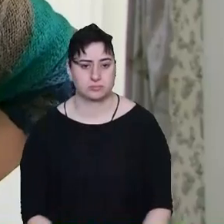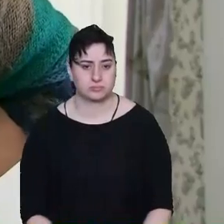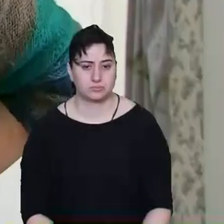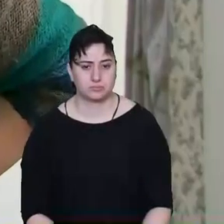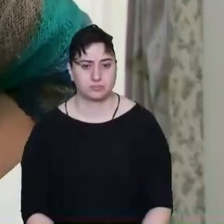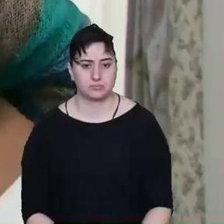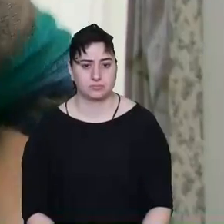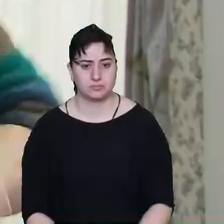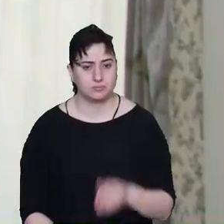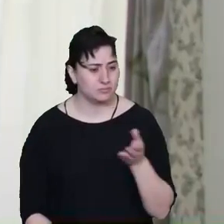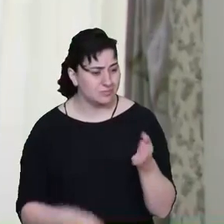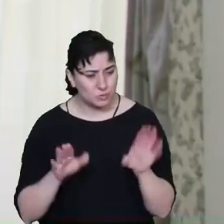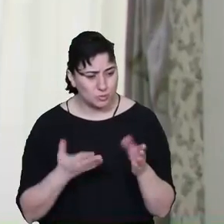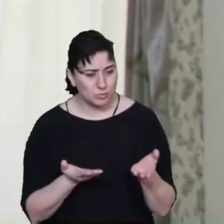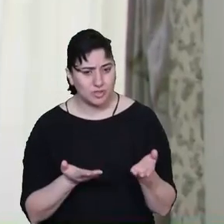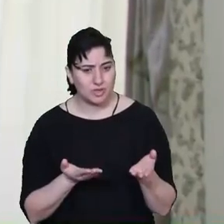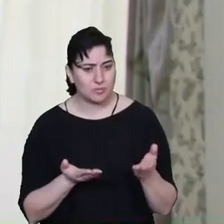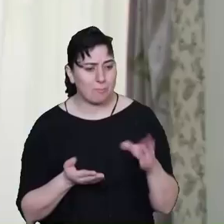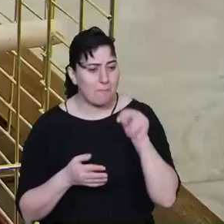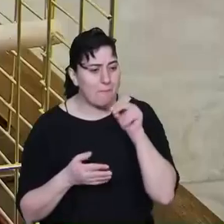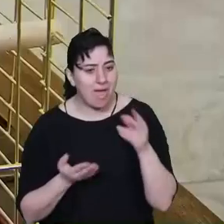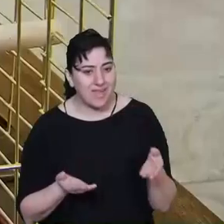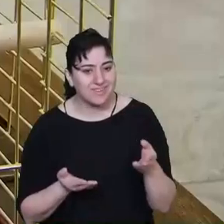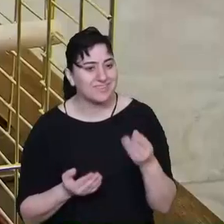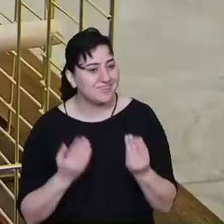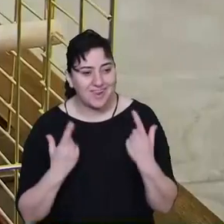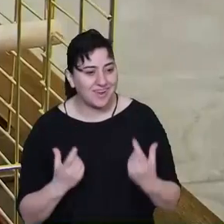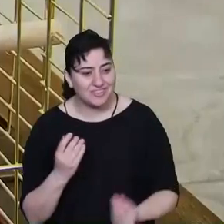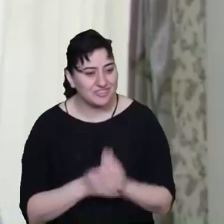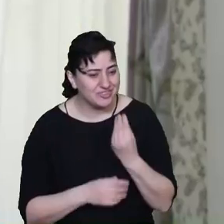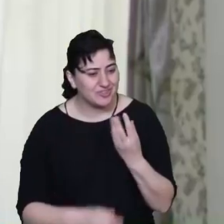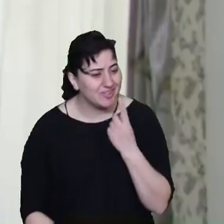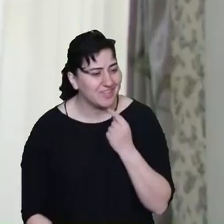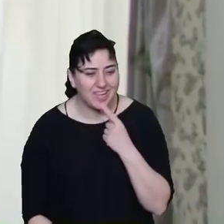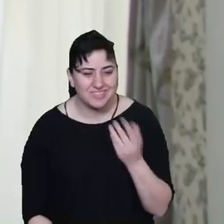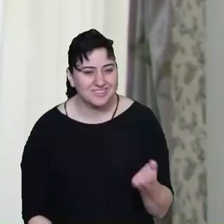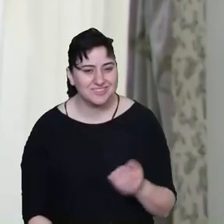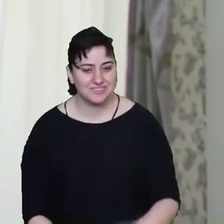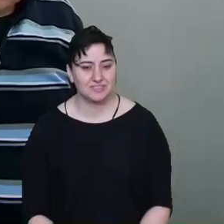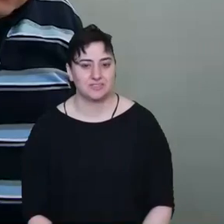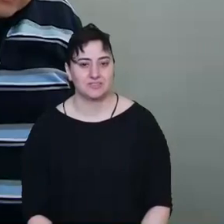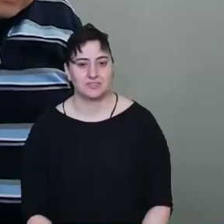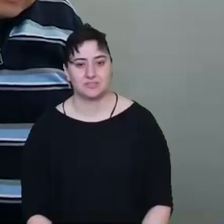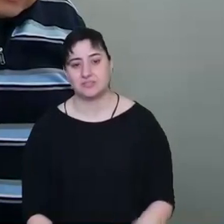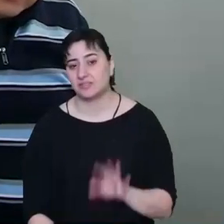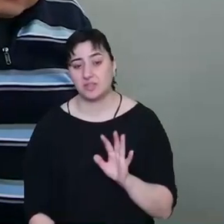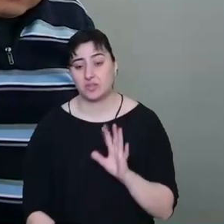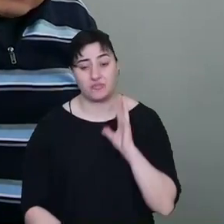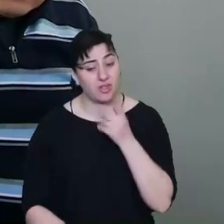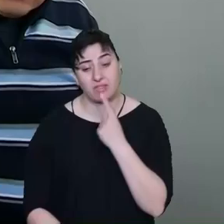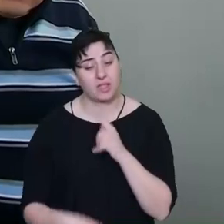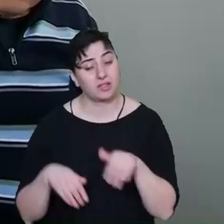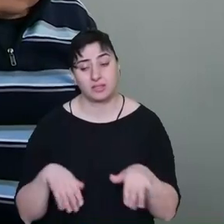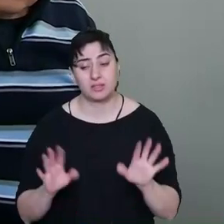Ya! Ay ne kuşu bu ya? Papağan bu. Nerede çıktı la bu? Ay ne tatlı bir şeymiş bu ya. Vallahi hiç o kadar da